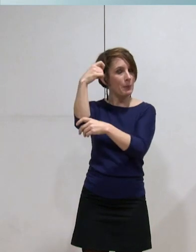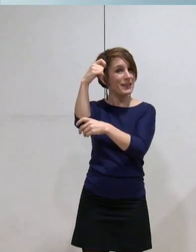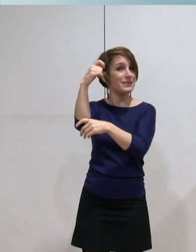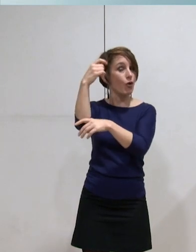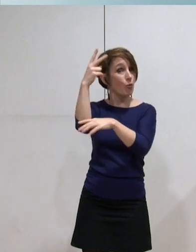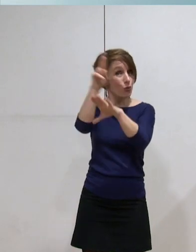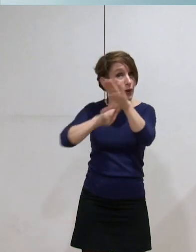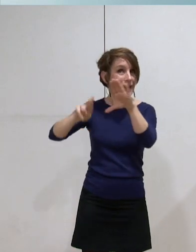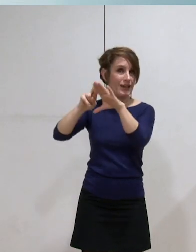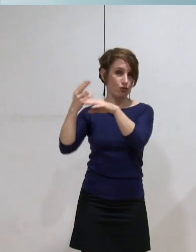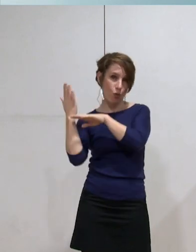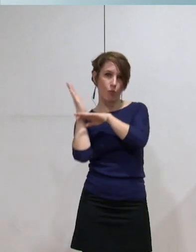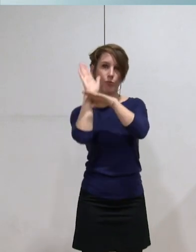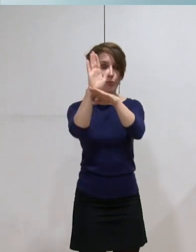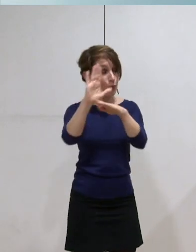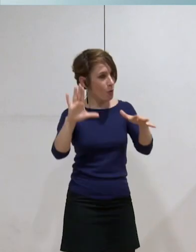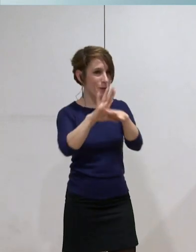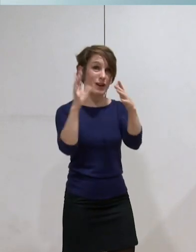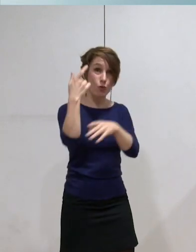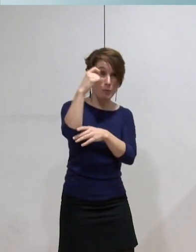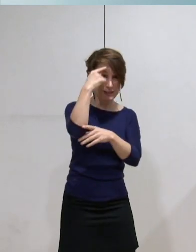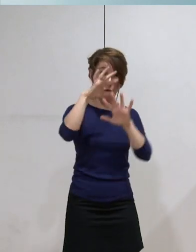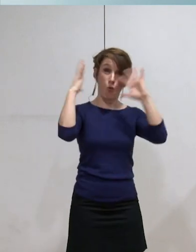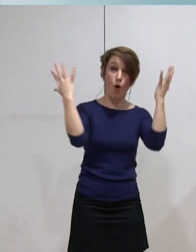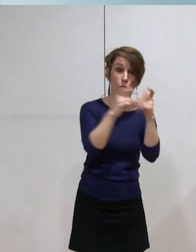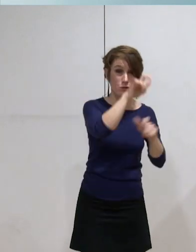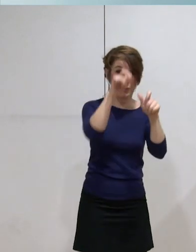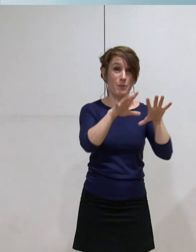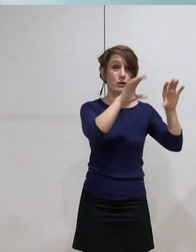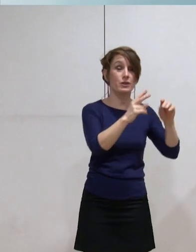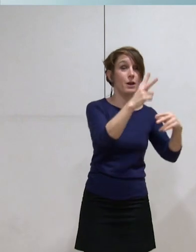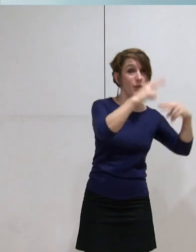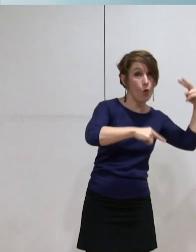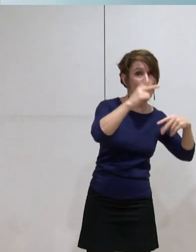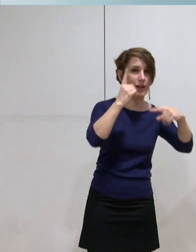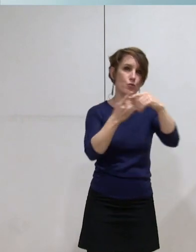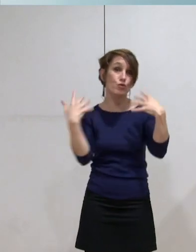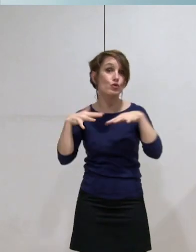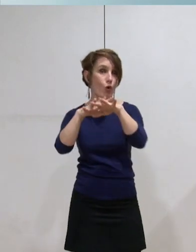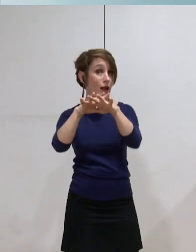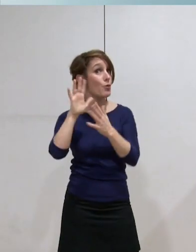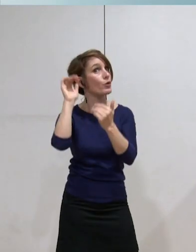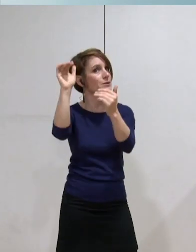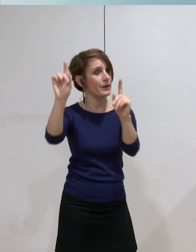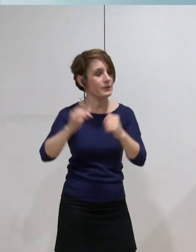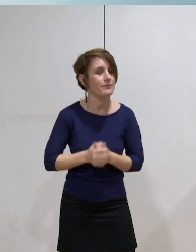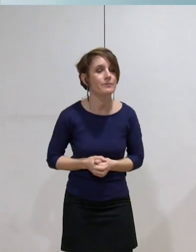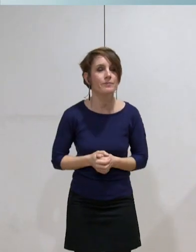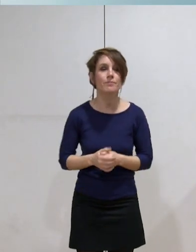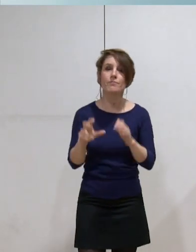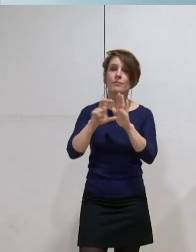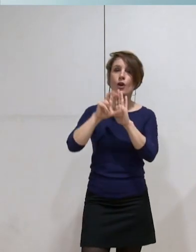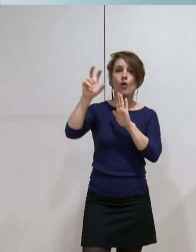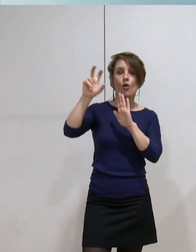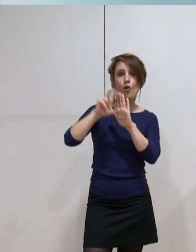l'ensemble des auvernias et des renalpins évidemment Grenoble en tant que vieille